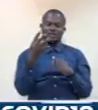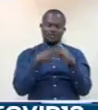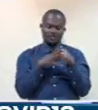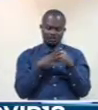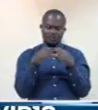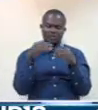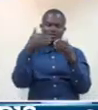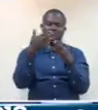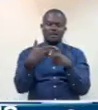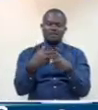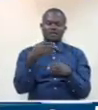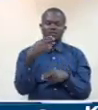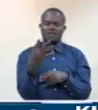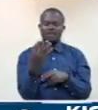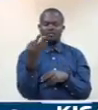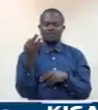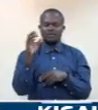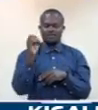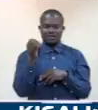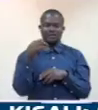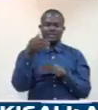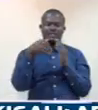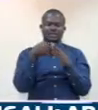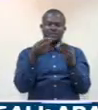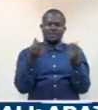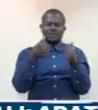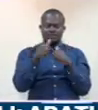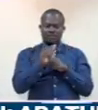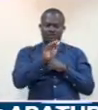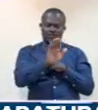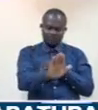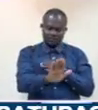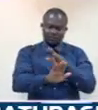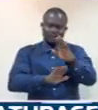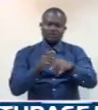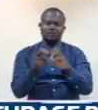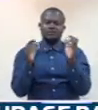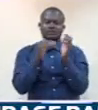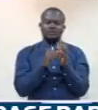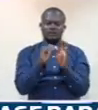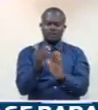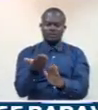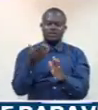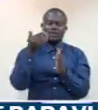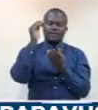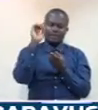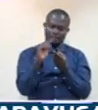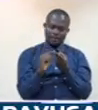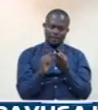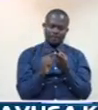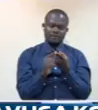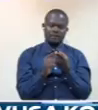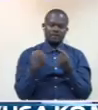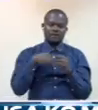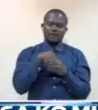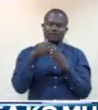muri 430 bagenda bakira iyo nayo n'indi ntambwe nziza nanone kandi n'abapfa baragabanuka twari